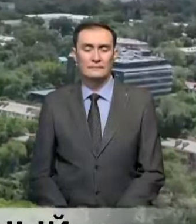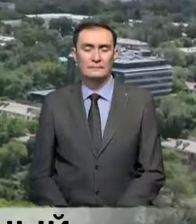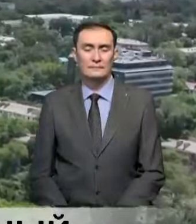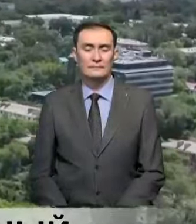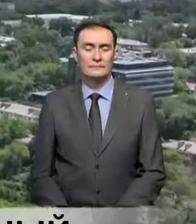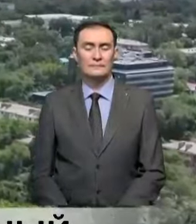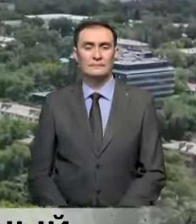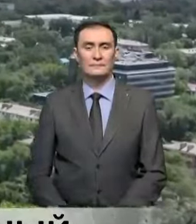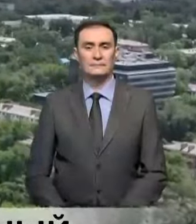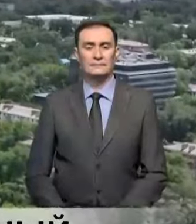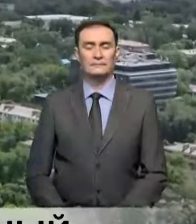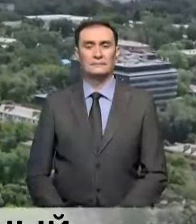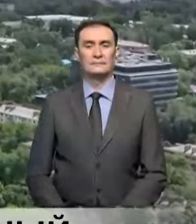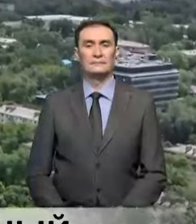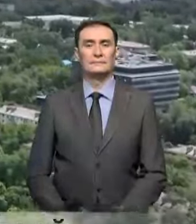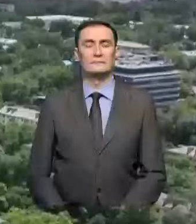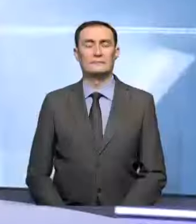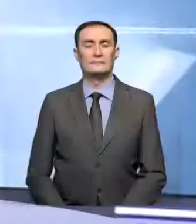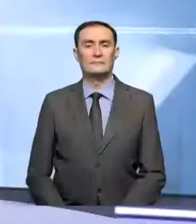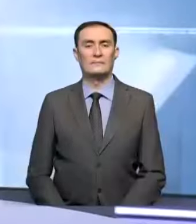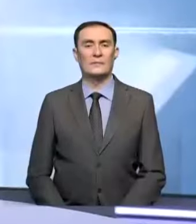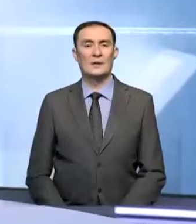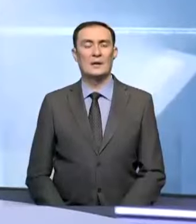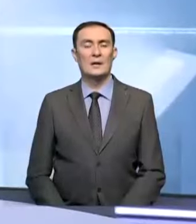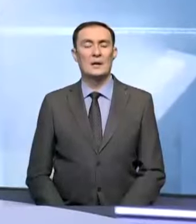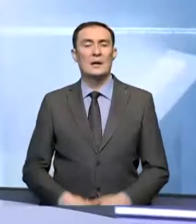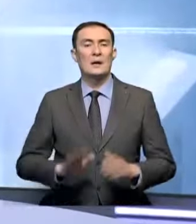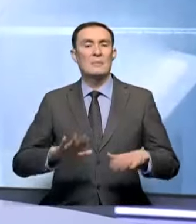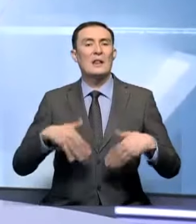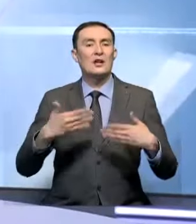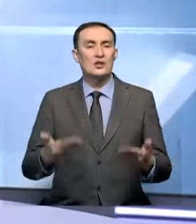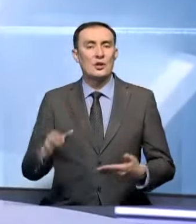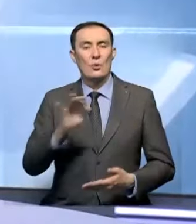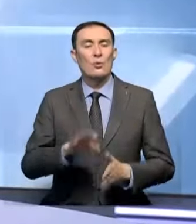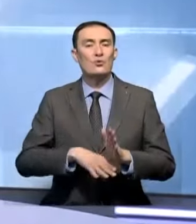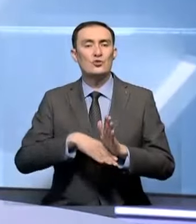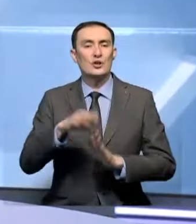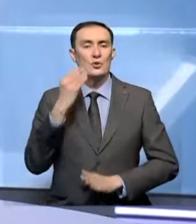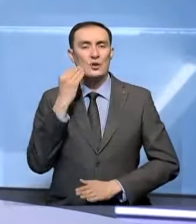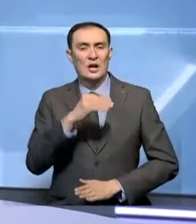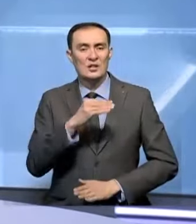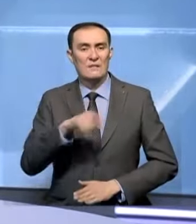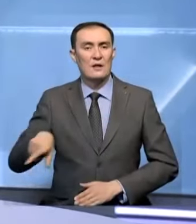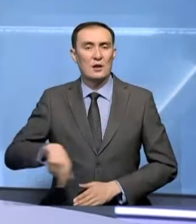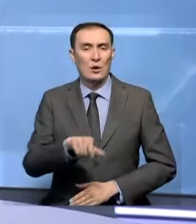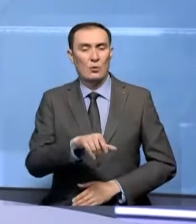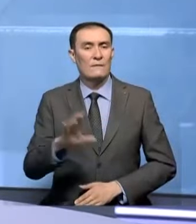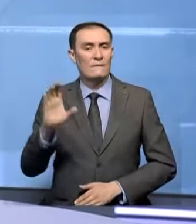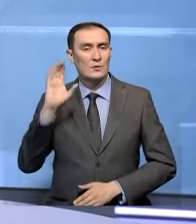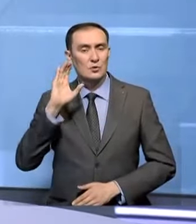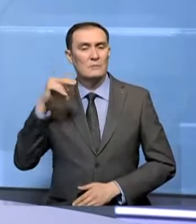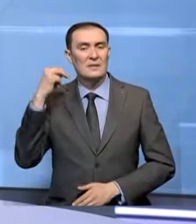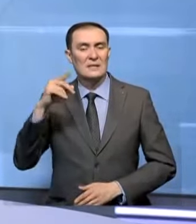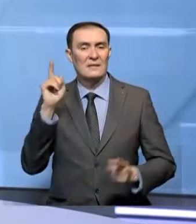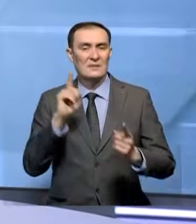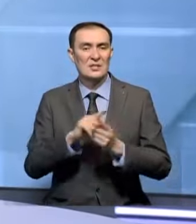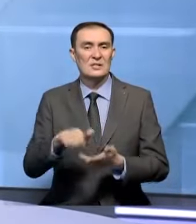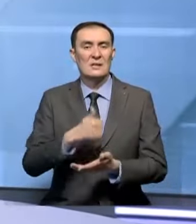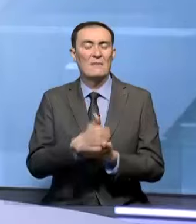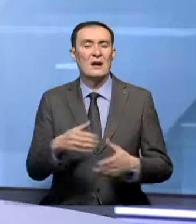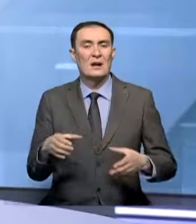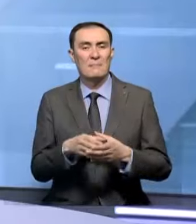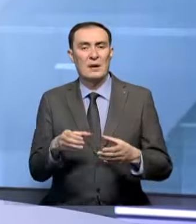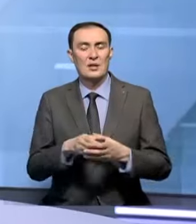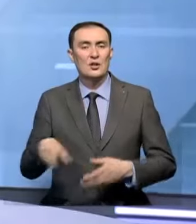kz Алмааты предложение по улучшению качество дорог выслушал президент на встрече с главой